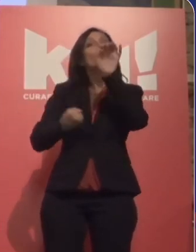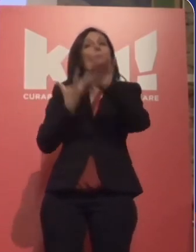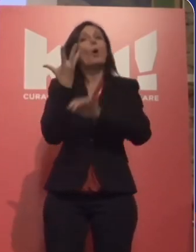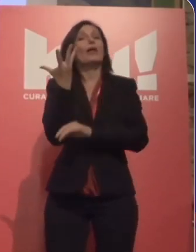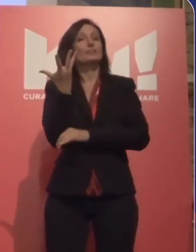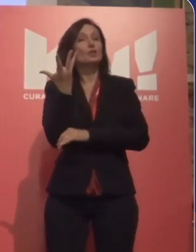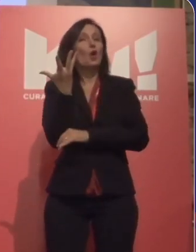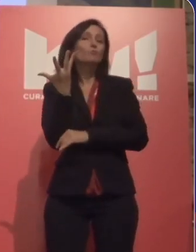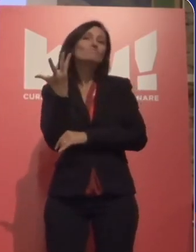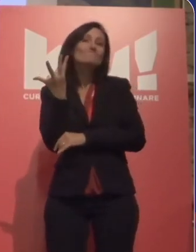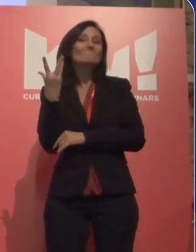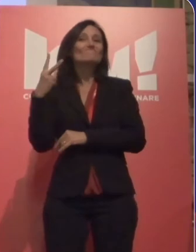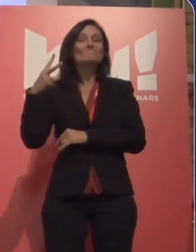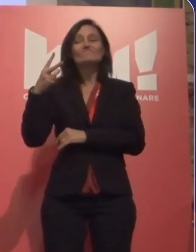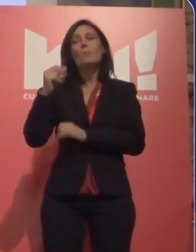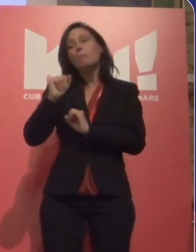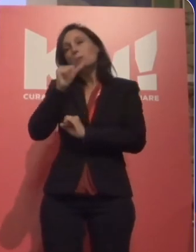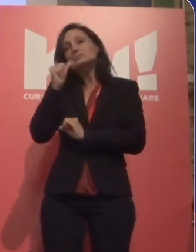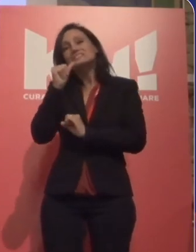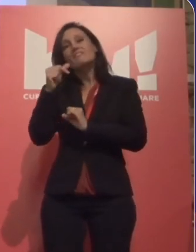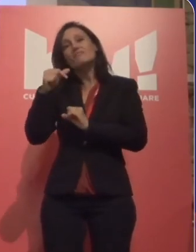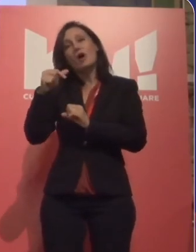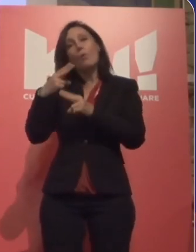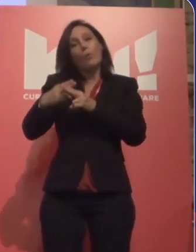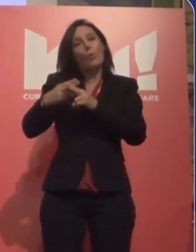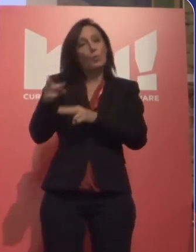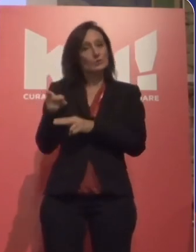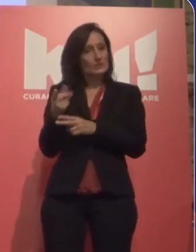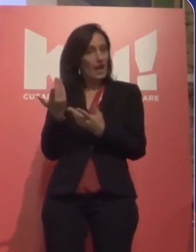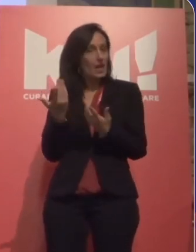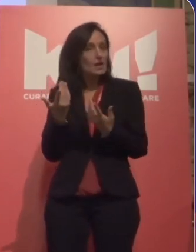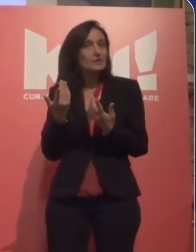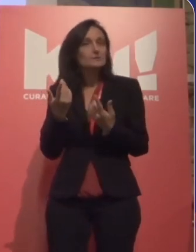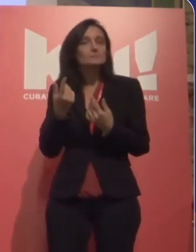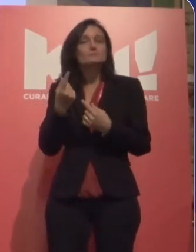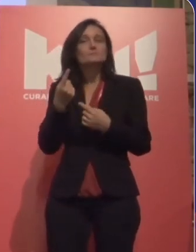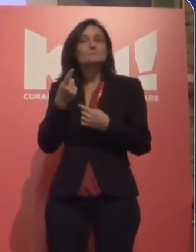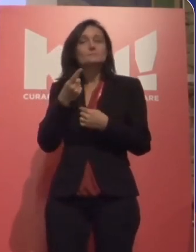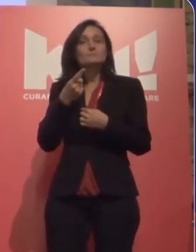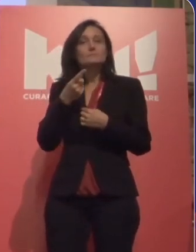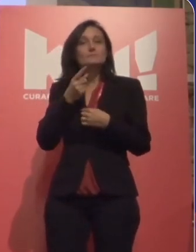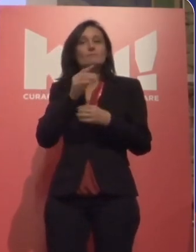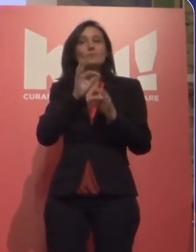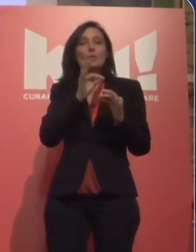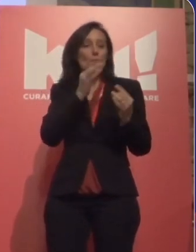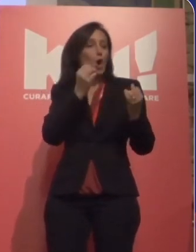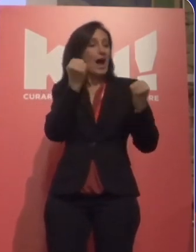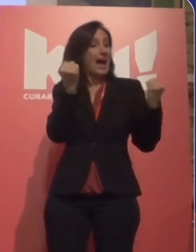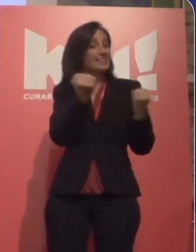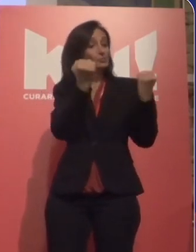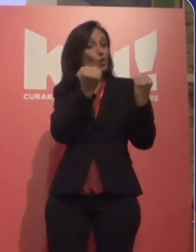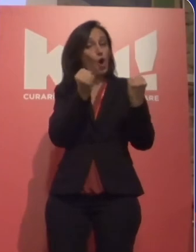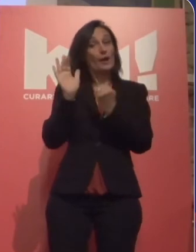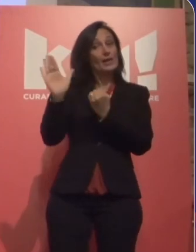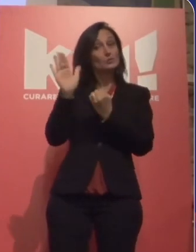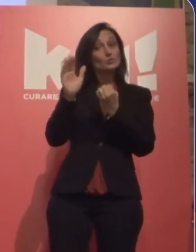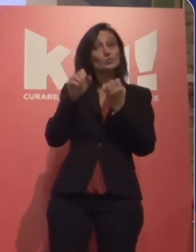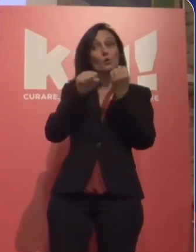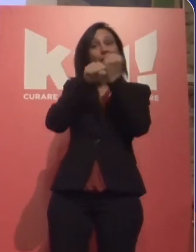una volontà di far irrompere una cultura diversa denso l'azione delle istituzioni